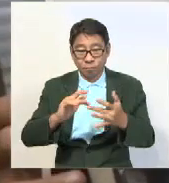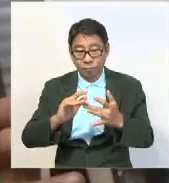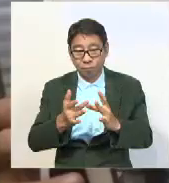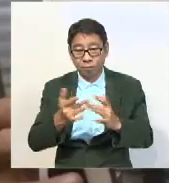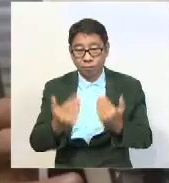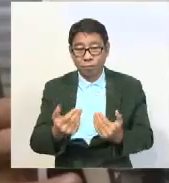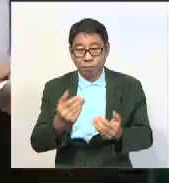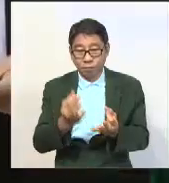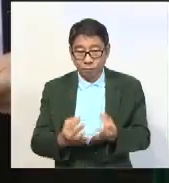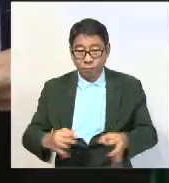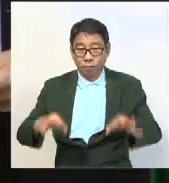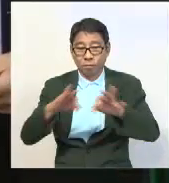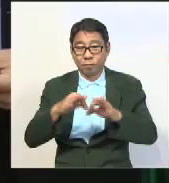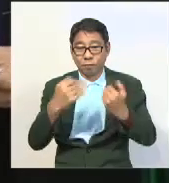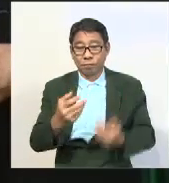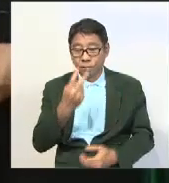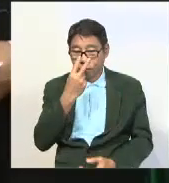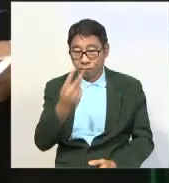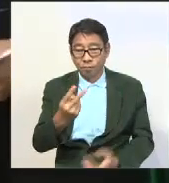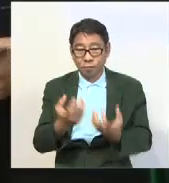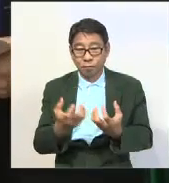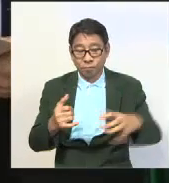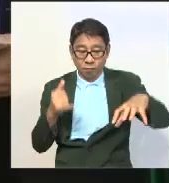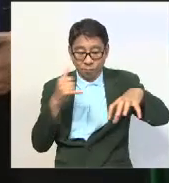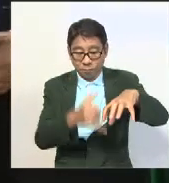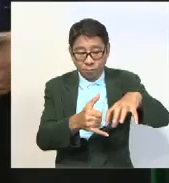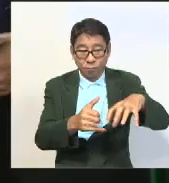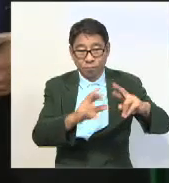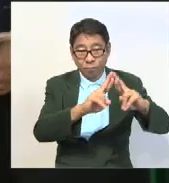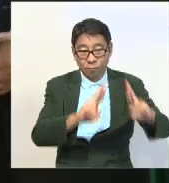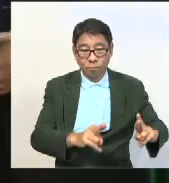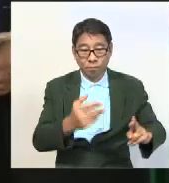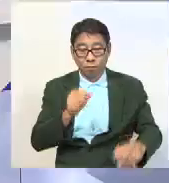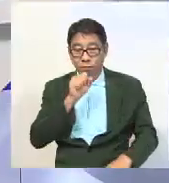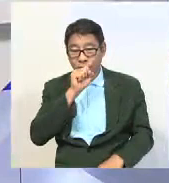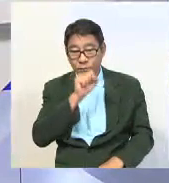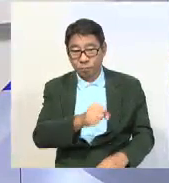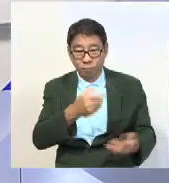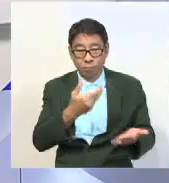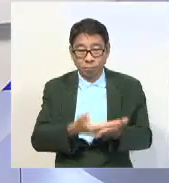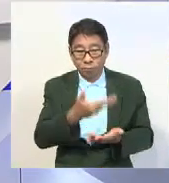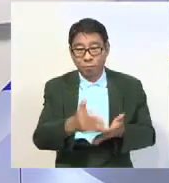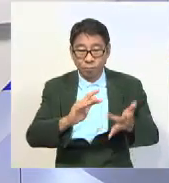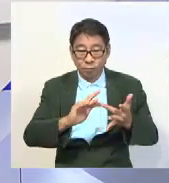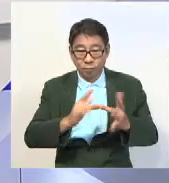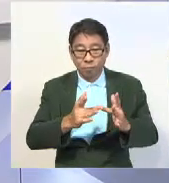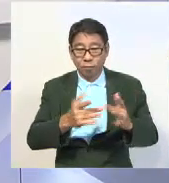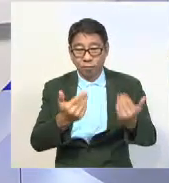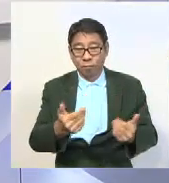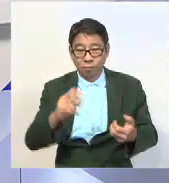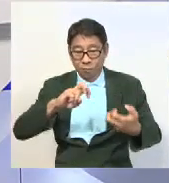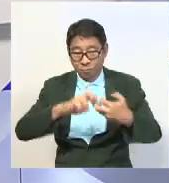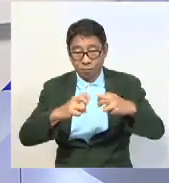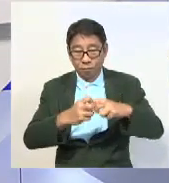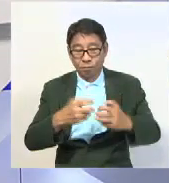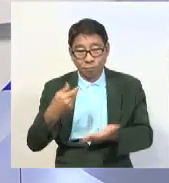น์เข้ามามีบทบาทมากยิ่งขึ้นนะครับคนไม่ต้องเห็นของไม่ต้องเดินไปที่ร้านเองก็สามารถสั่งซื้อสินค้าผ่านออนไลน์ได้แต่ปรากฏว่าเกิดปั